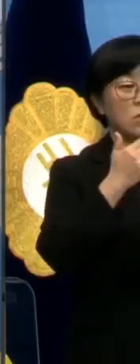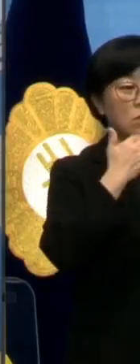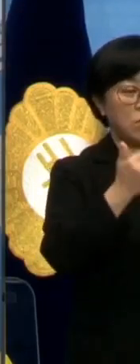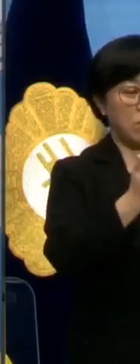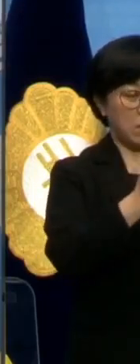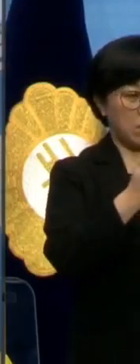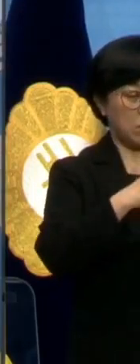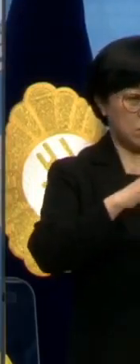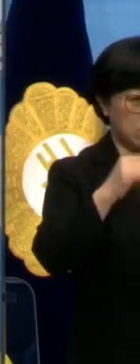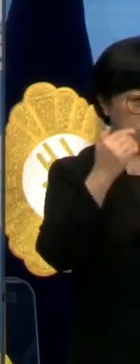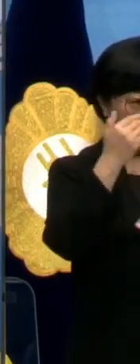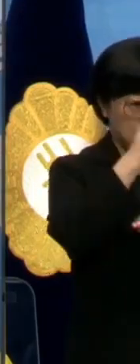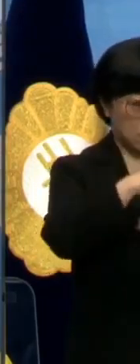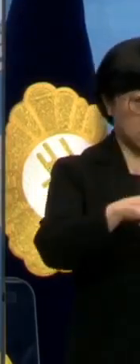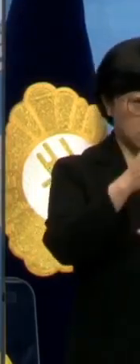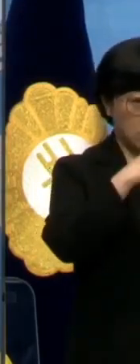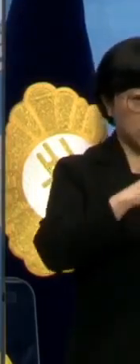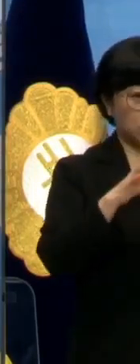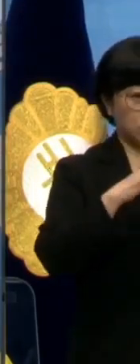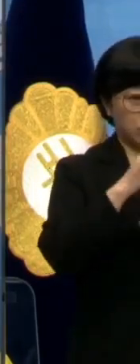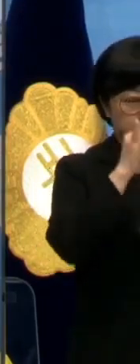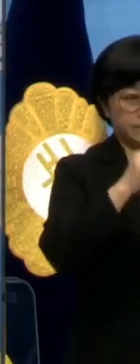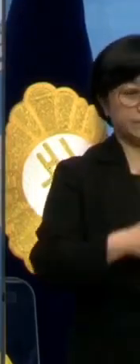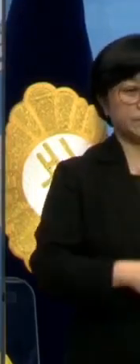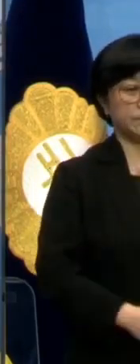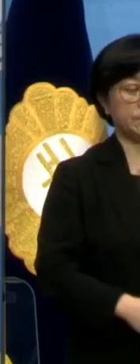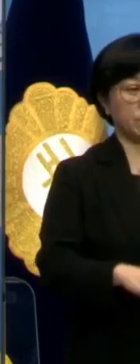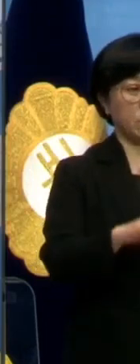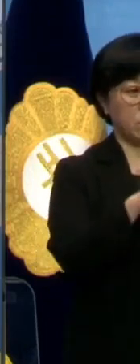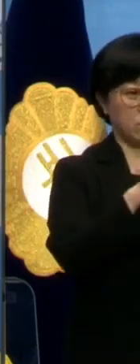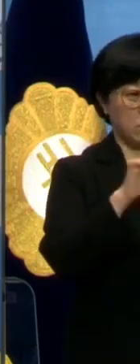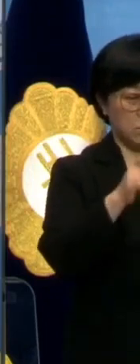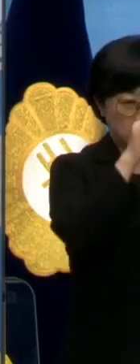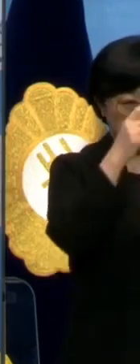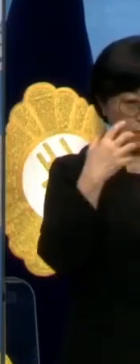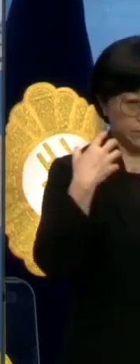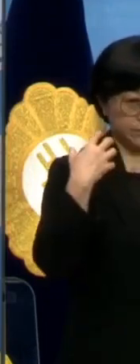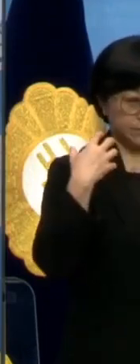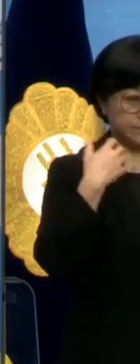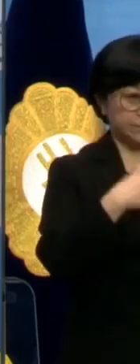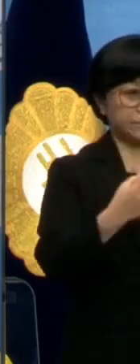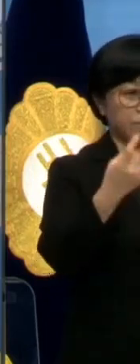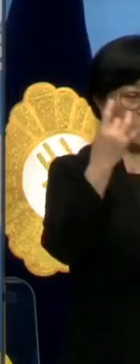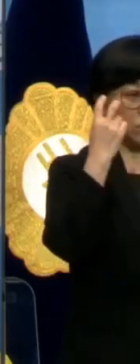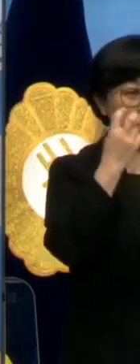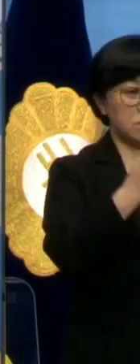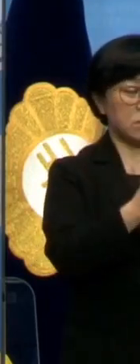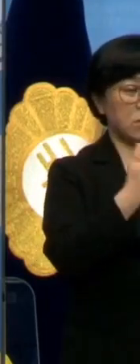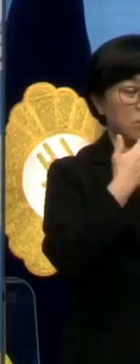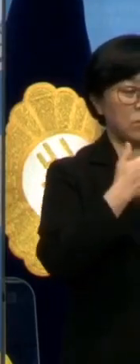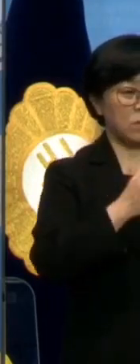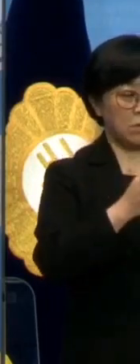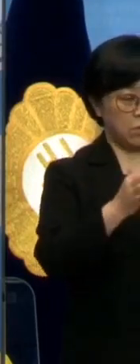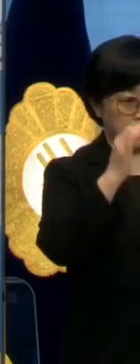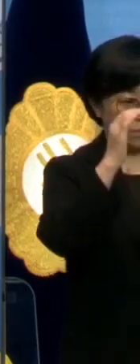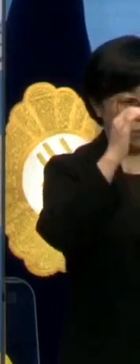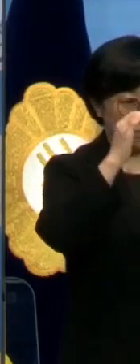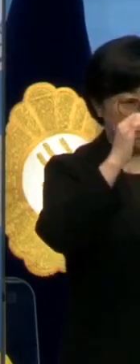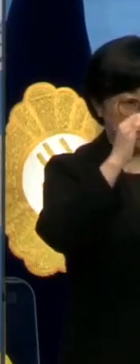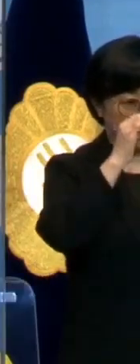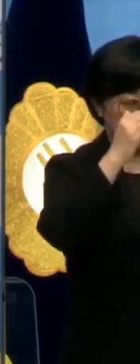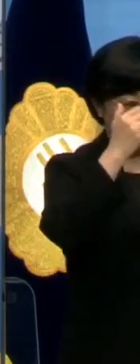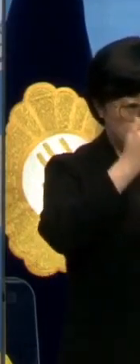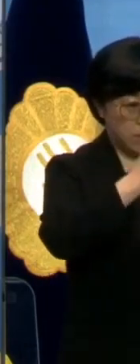방역 정책을 더 두려워하고 있습니다. 코로나가 아니라 정부의 원칙 없는 영업 제한이